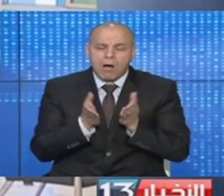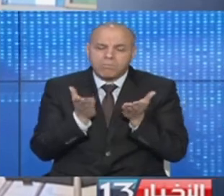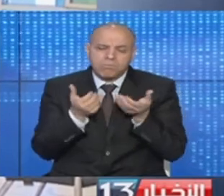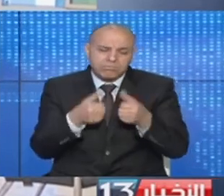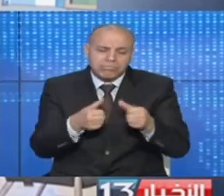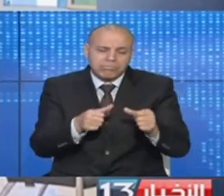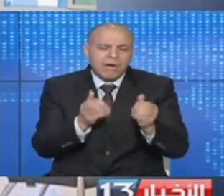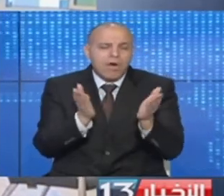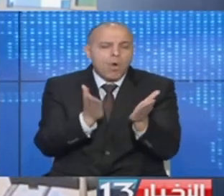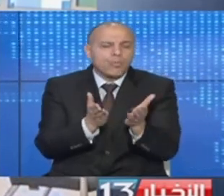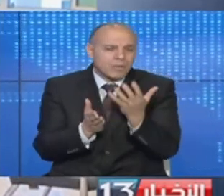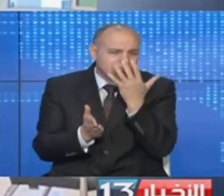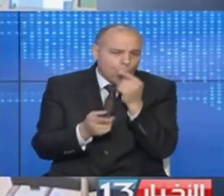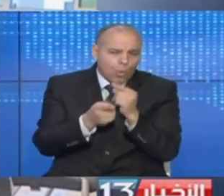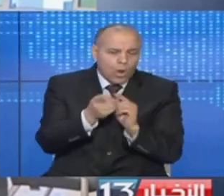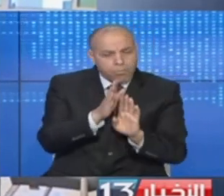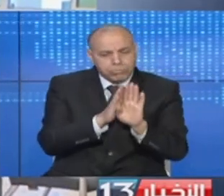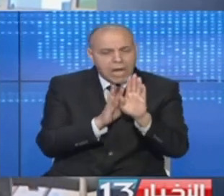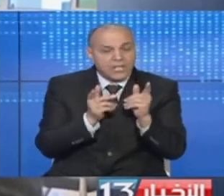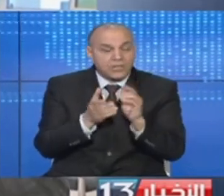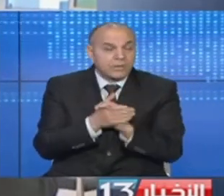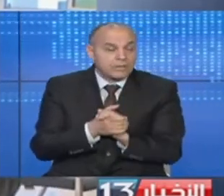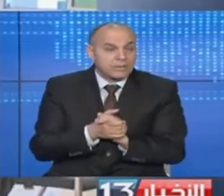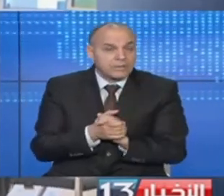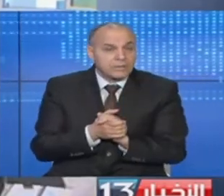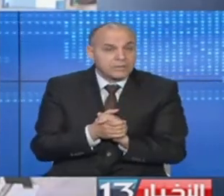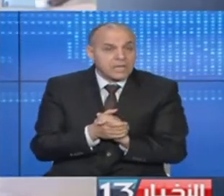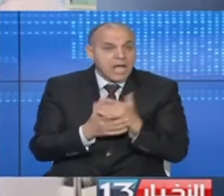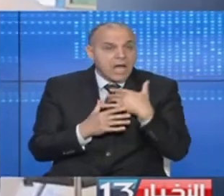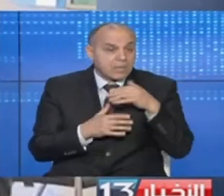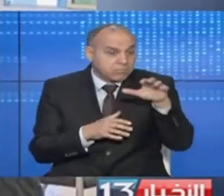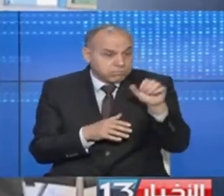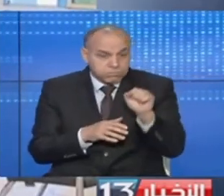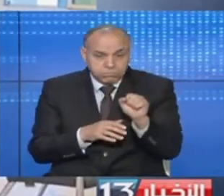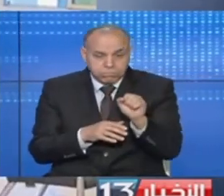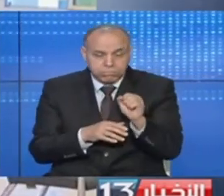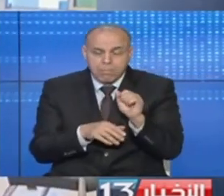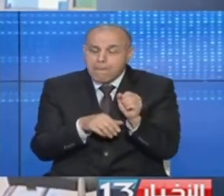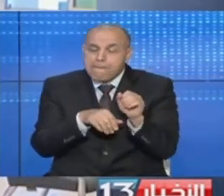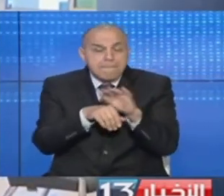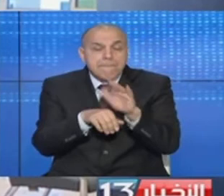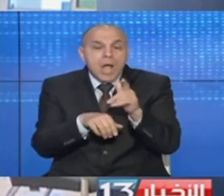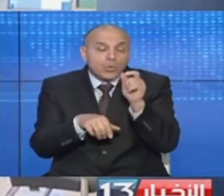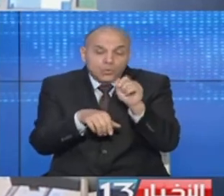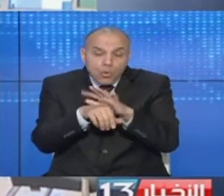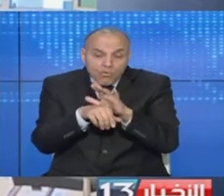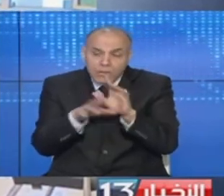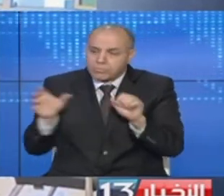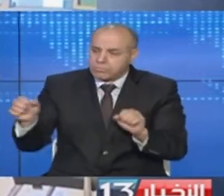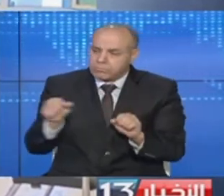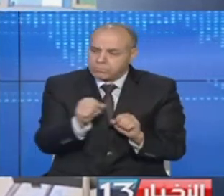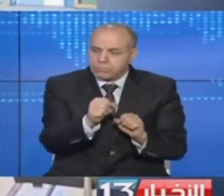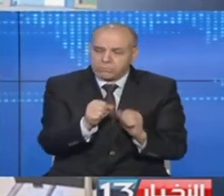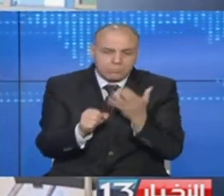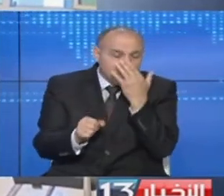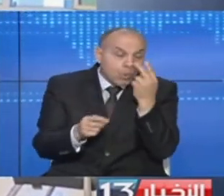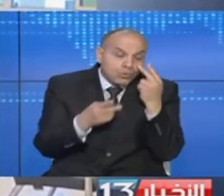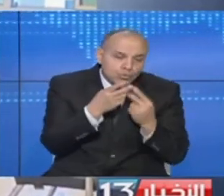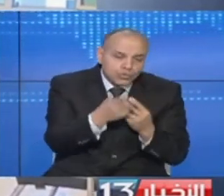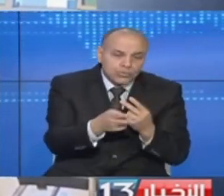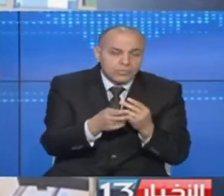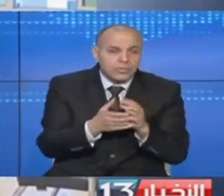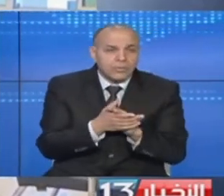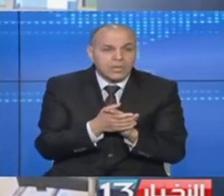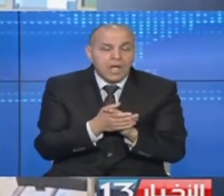الهوسبيتاليزاسيون طلعت علاش؟ على خاطر ولينا ناخذوا حتى في النون كوفيد، حتى اللي ما عندوش كوفيد برشا ناخذوهم في الرياض، دونك هذوك